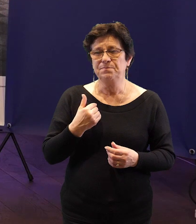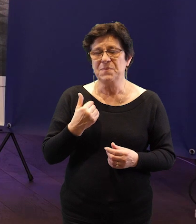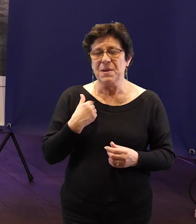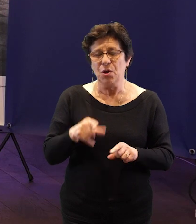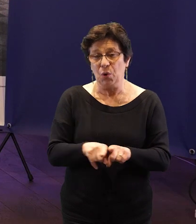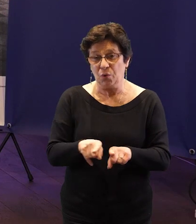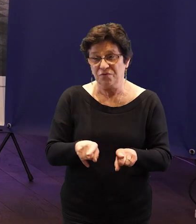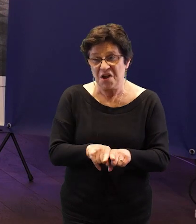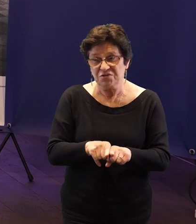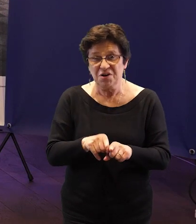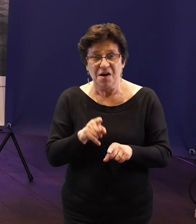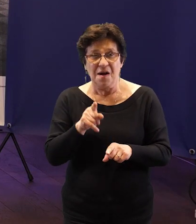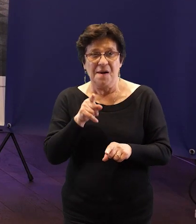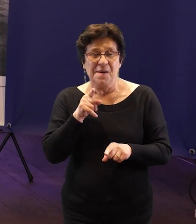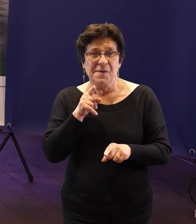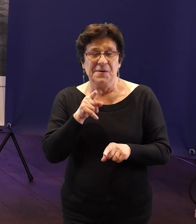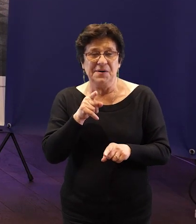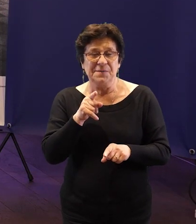domorosłych